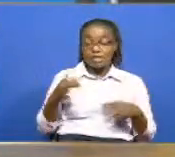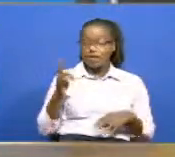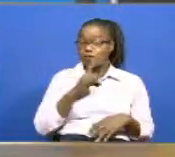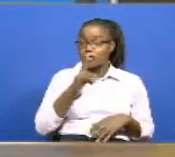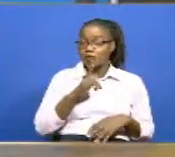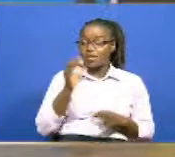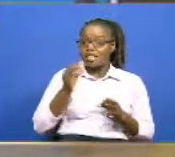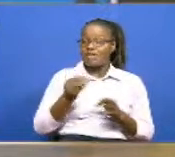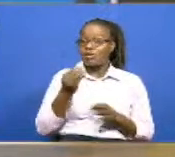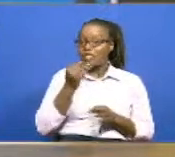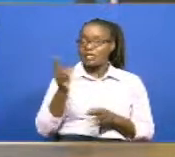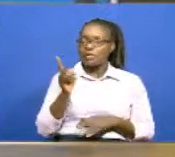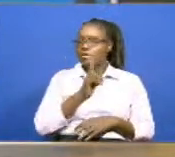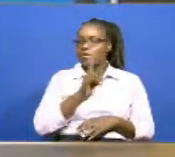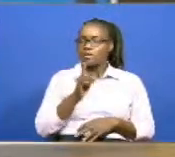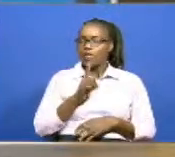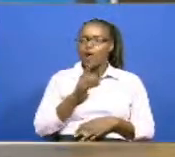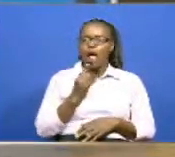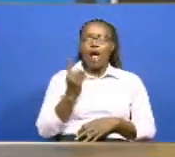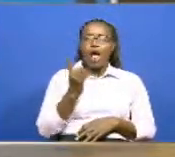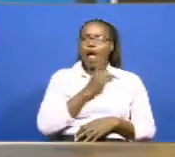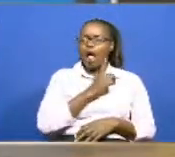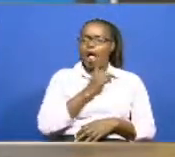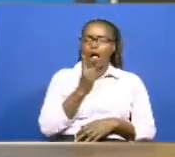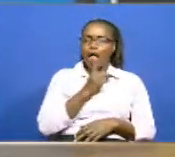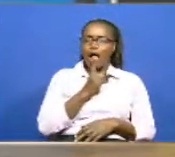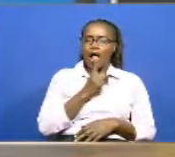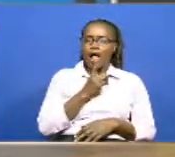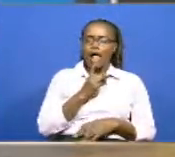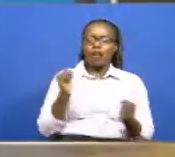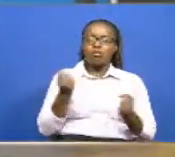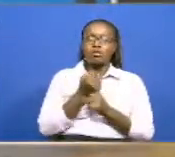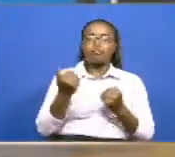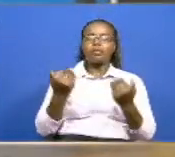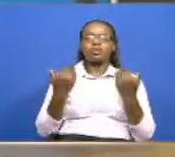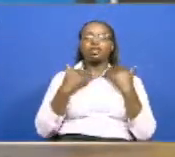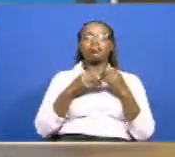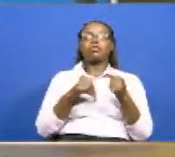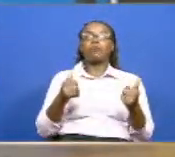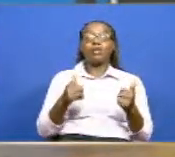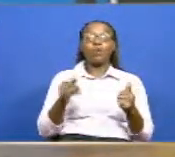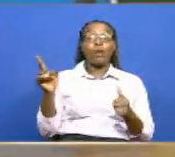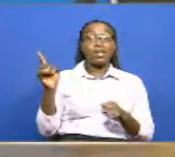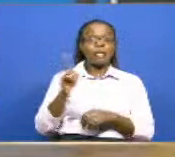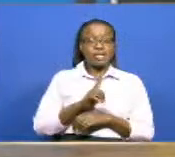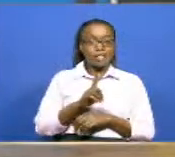ukila pilipili unaweza washwa ukawashwa mpaka ukashindwa kulala. Natamani siku moja nifike pale.